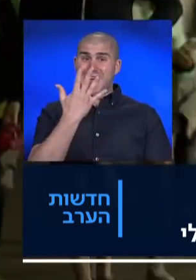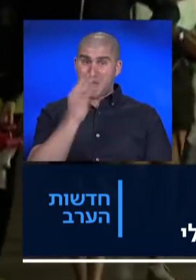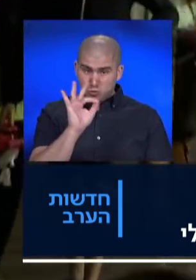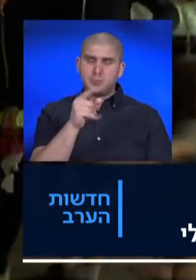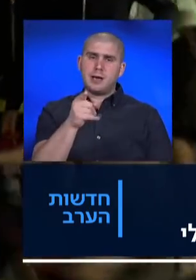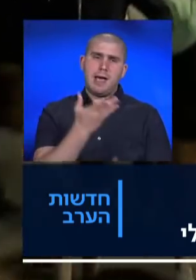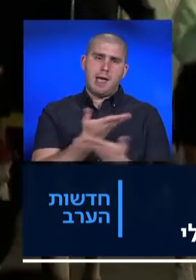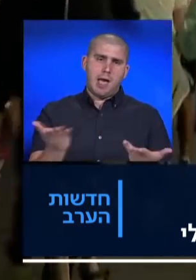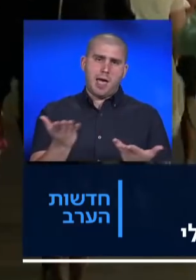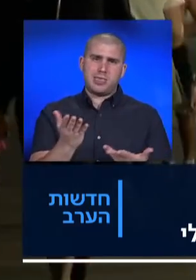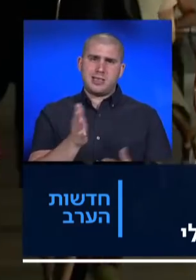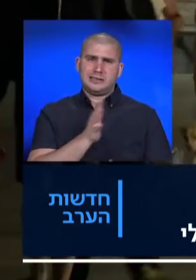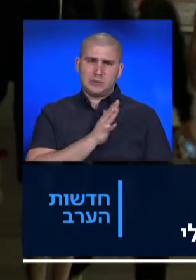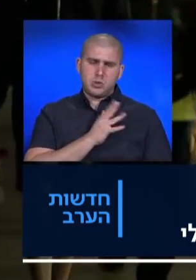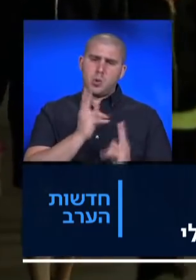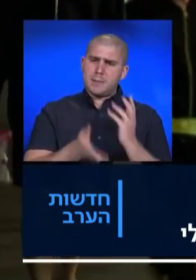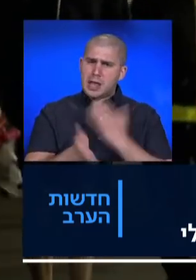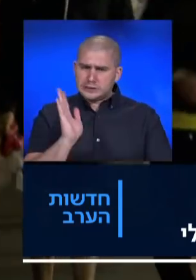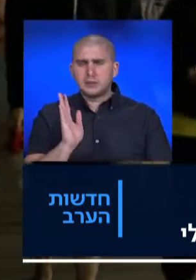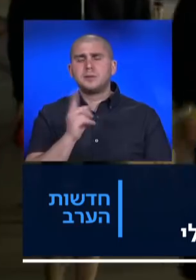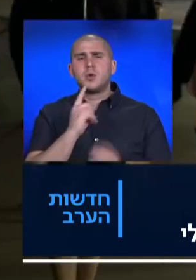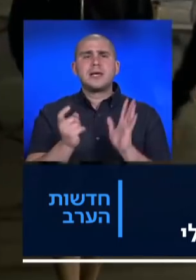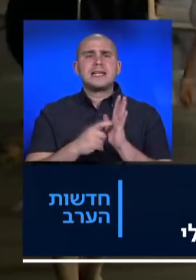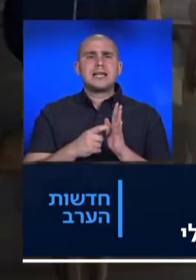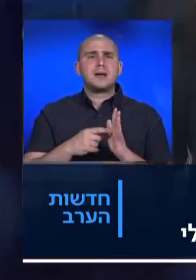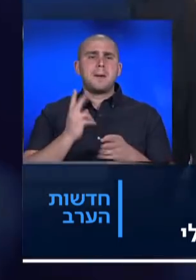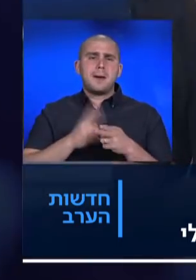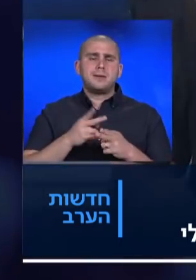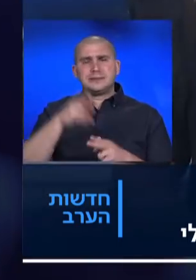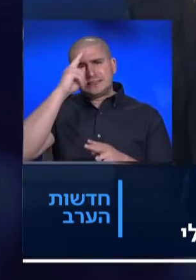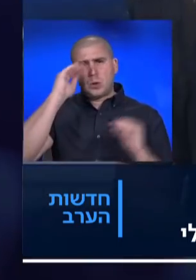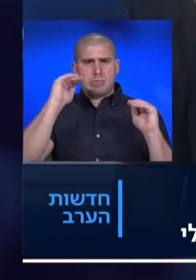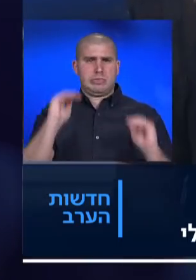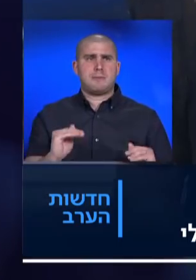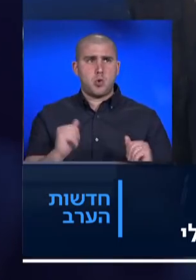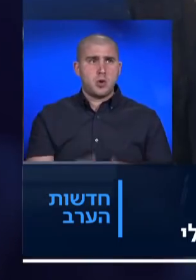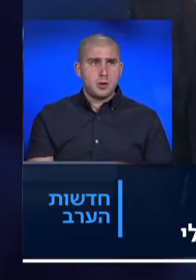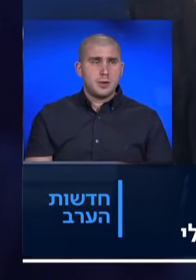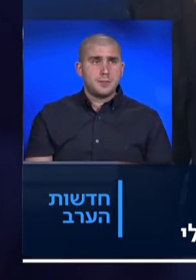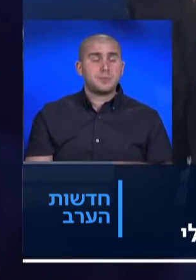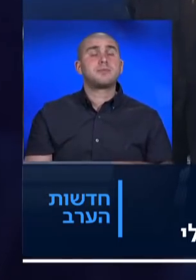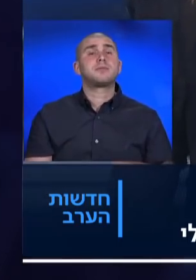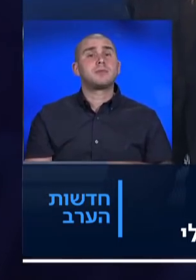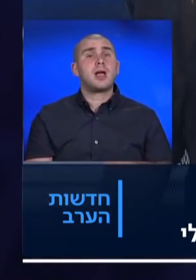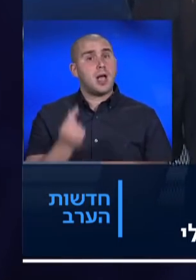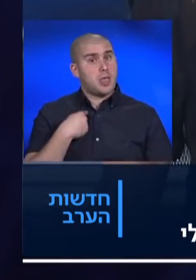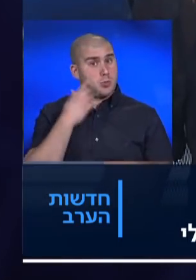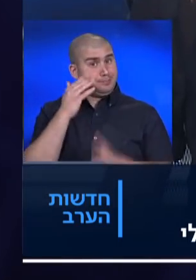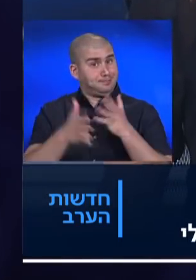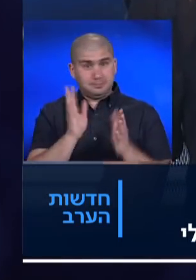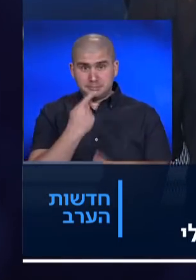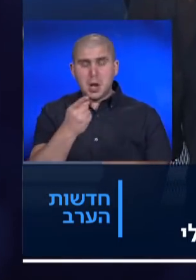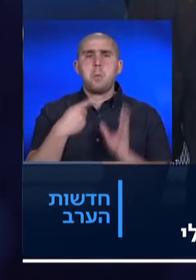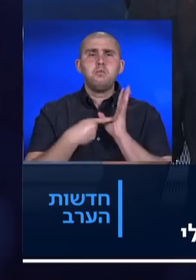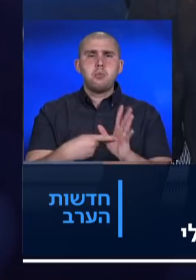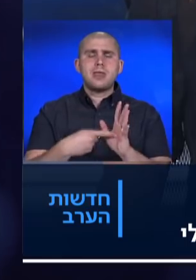סיכון ויכולים לצאת, גורמי סיכון הם בסיכון מאוד נמוך. ואנחנו רק נאמר שהמודל הזה מבוסס